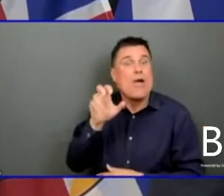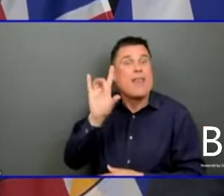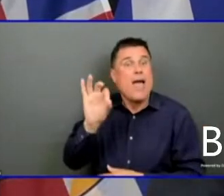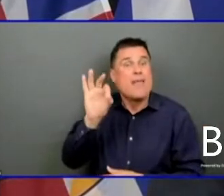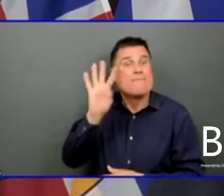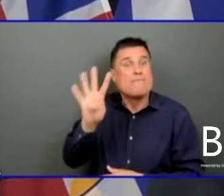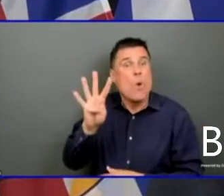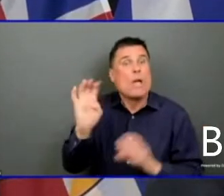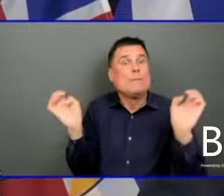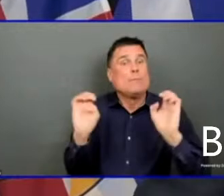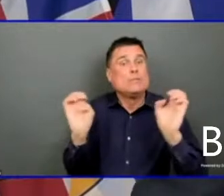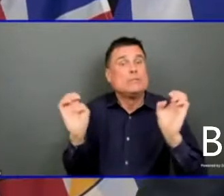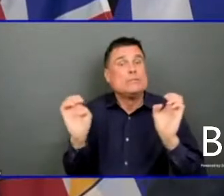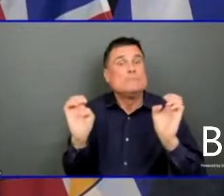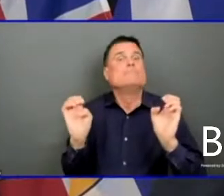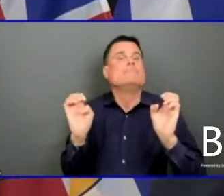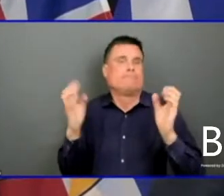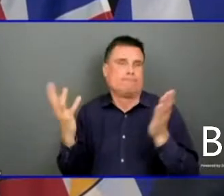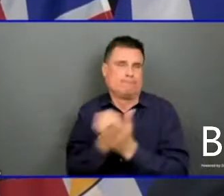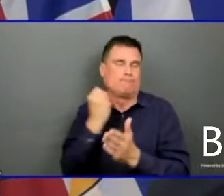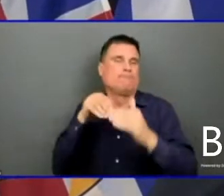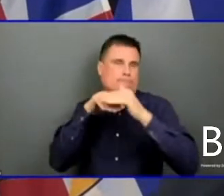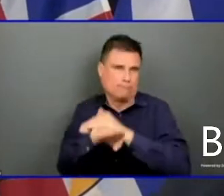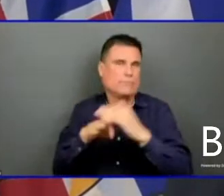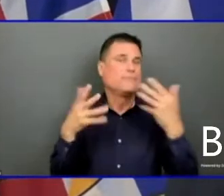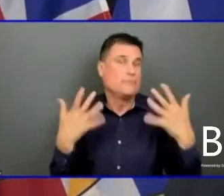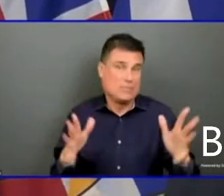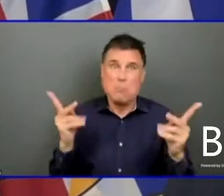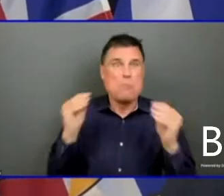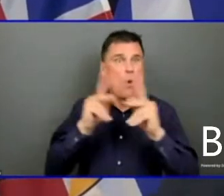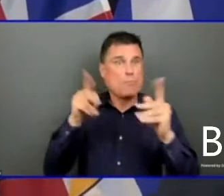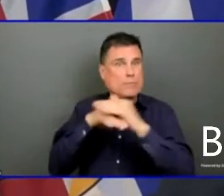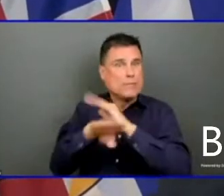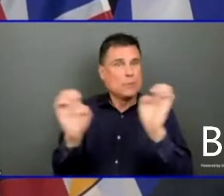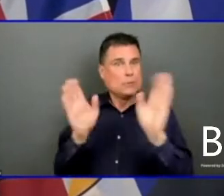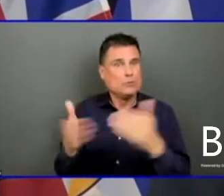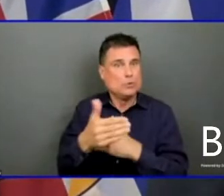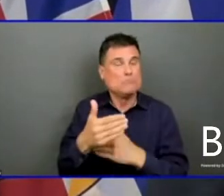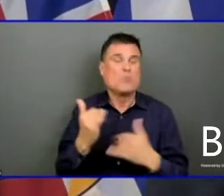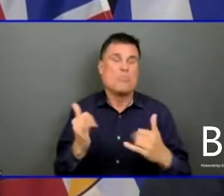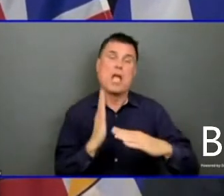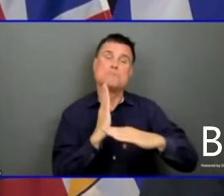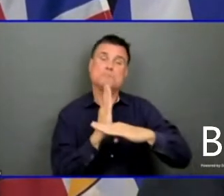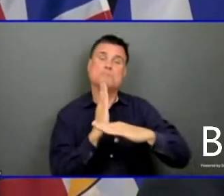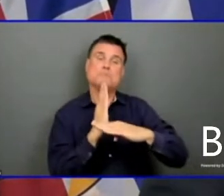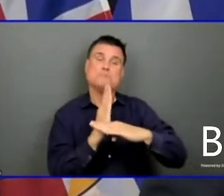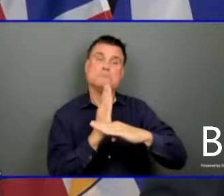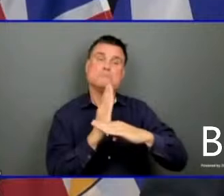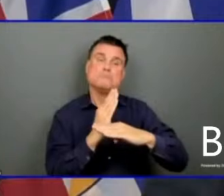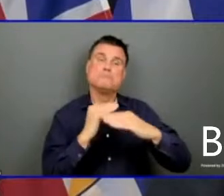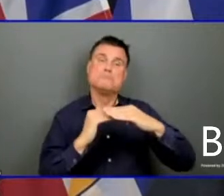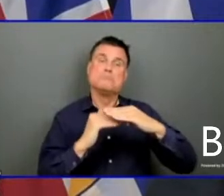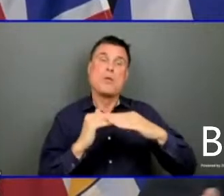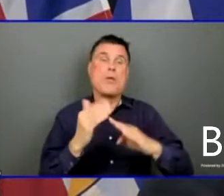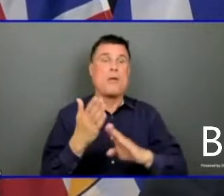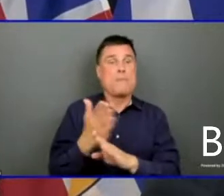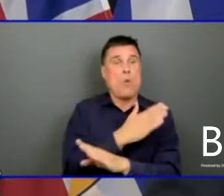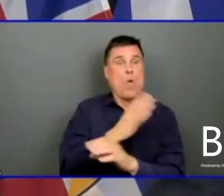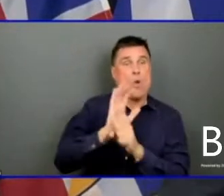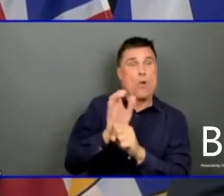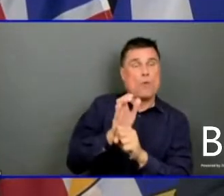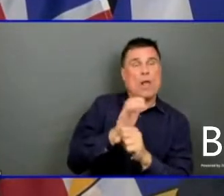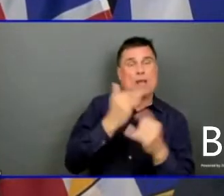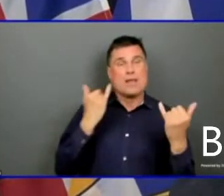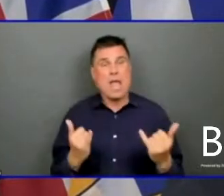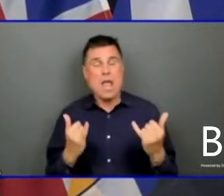那么昨天呢，已经有6900多个人来访问我们的急诊室了。